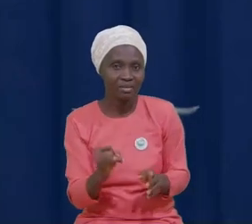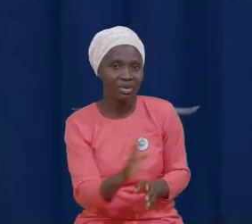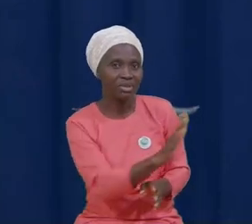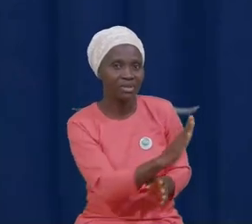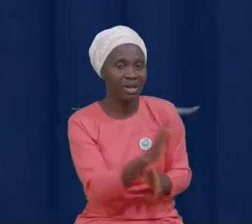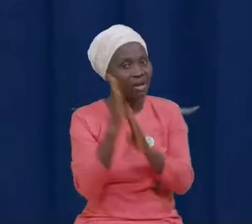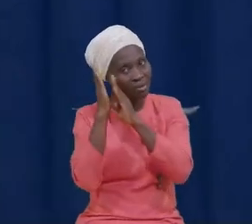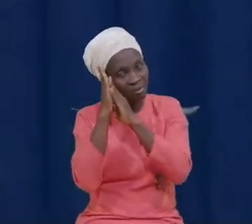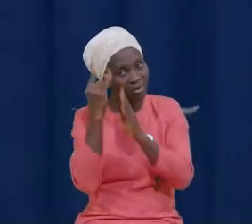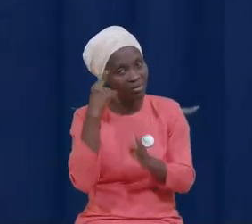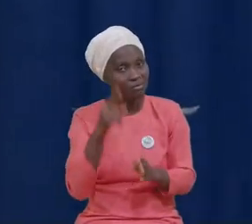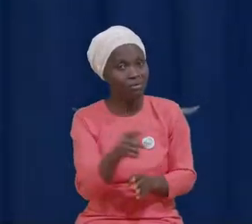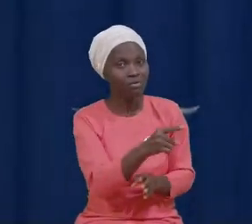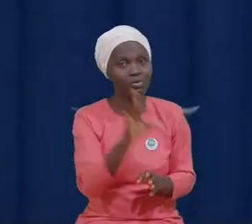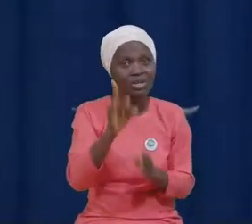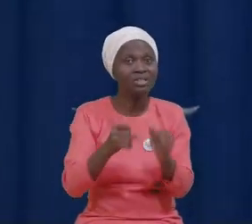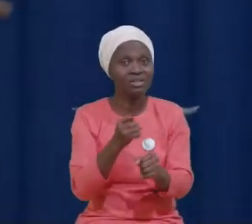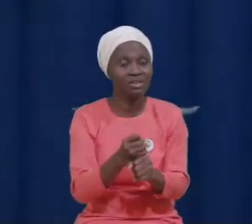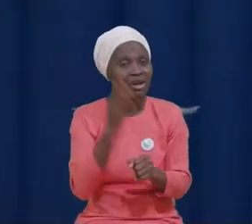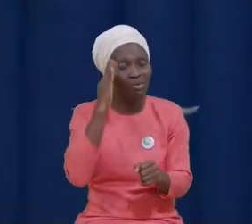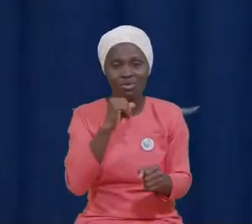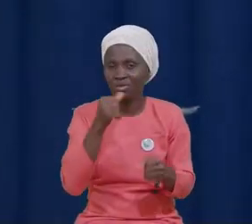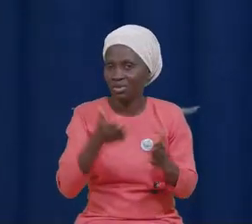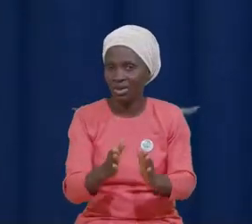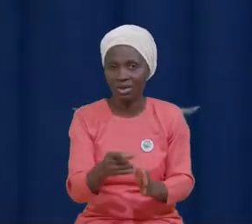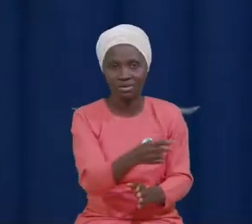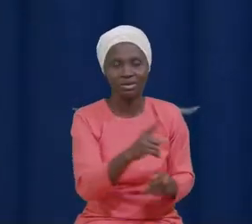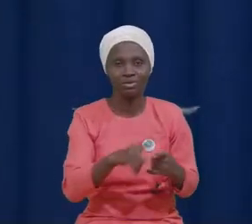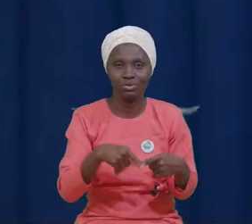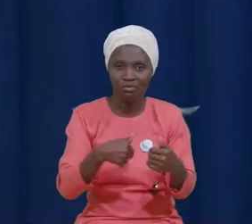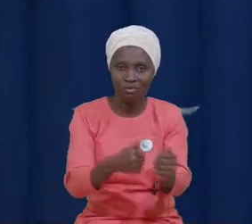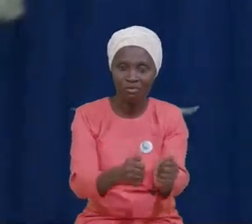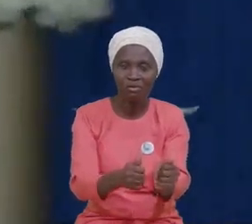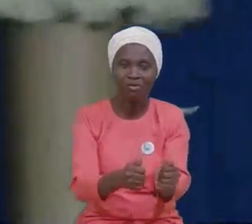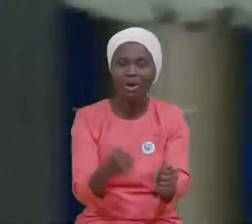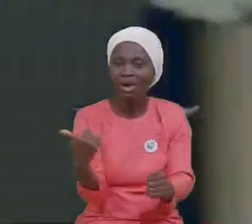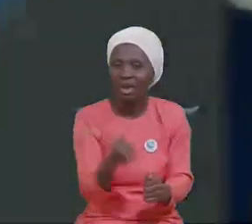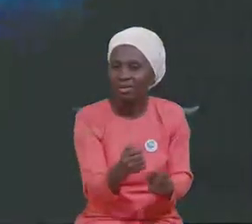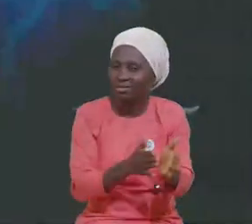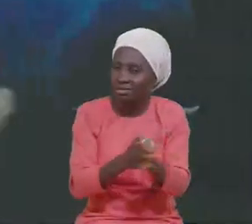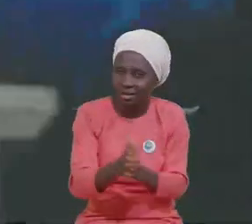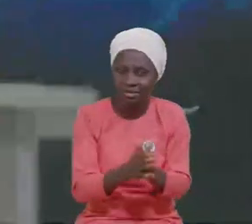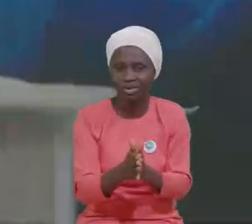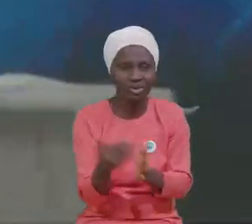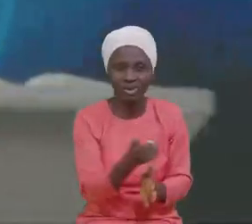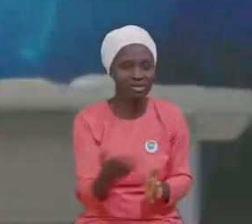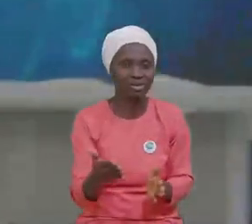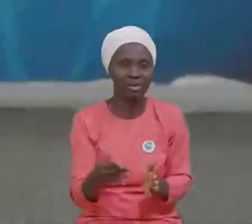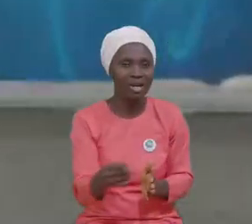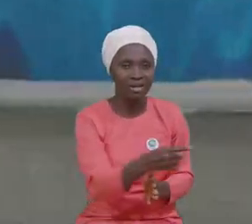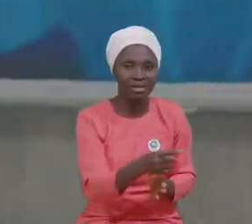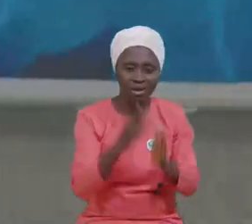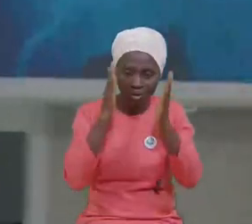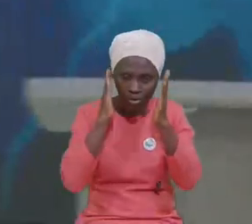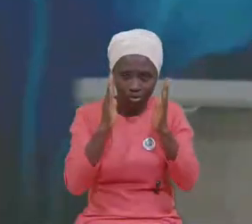qui les garde pendant ces 8 ans, qui ne les permettent pas de suivre l'ambition. Quoi que ce soit, ils concentrent toutes